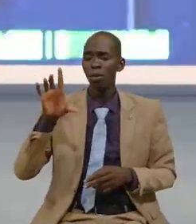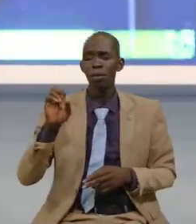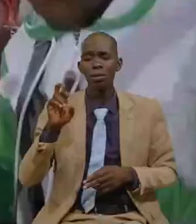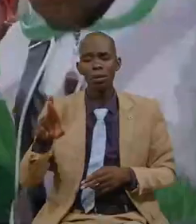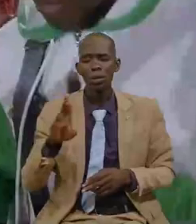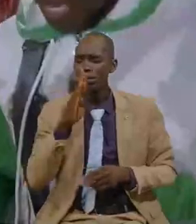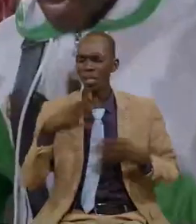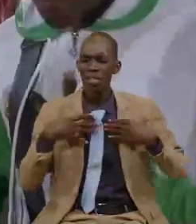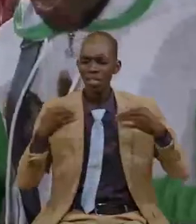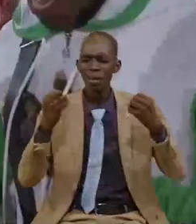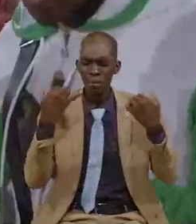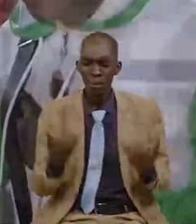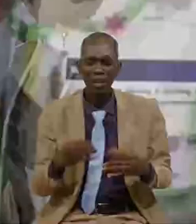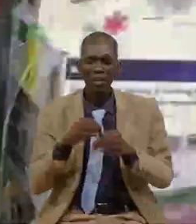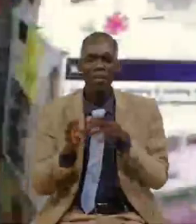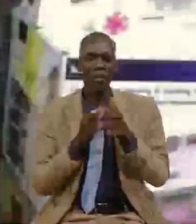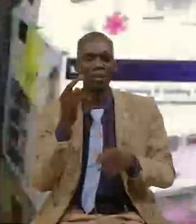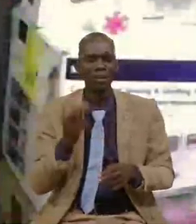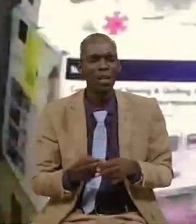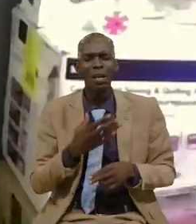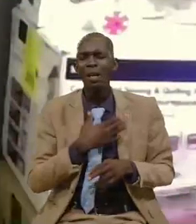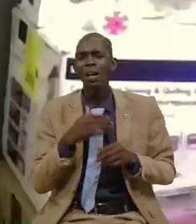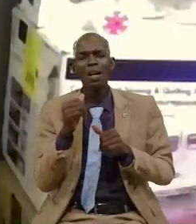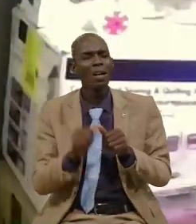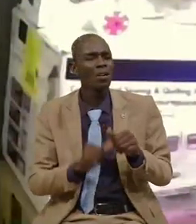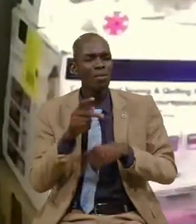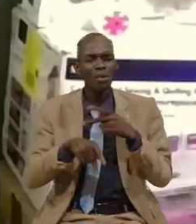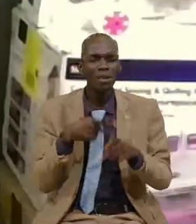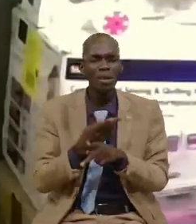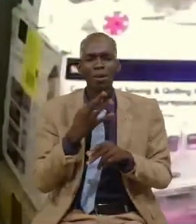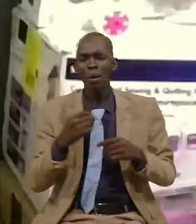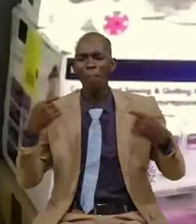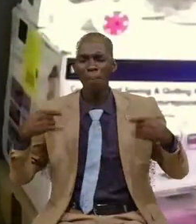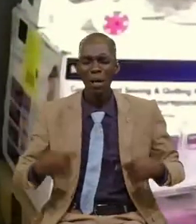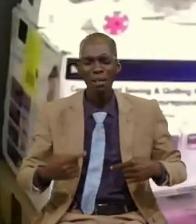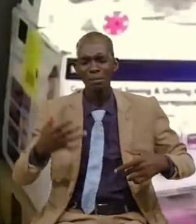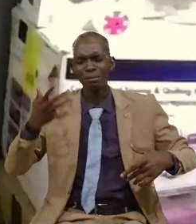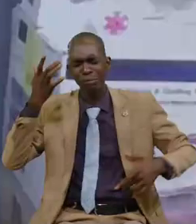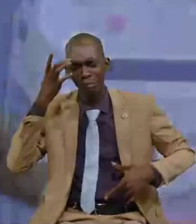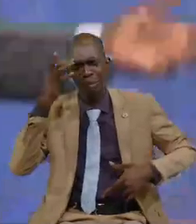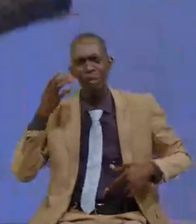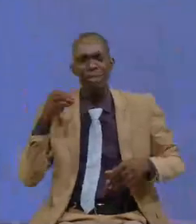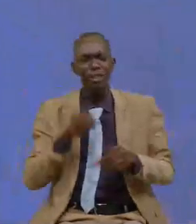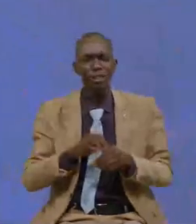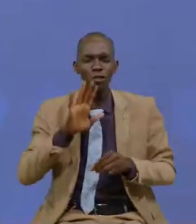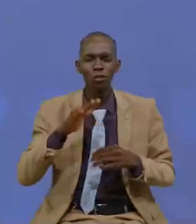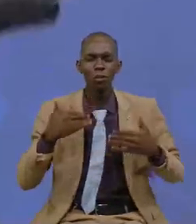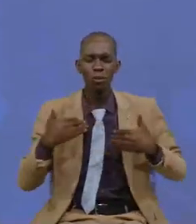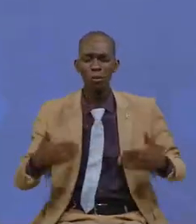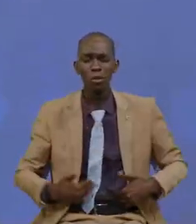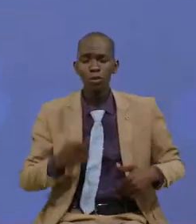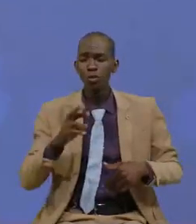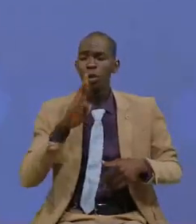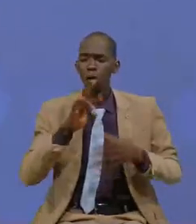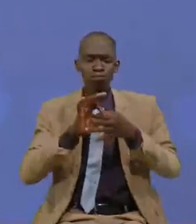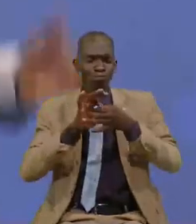L'ulcère, soyez-en guéri maintenant. Et toute forme de douleur et de maladie, de peste